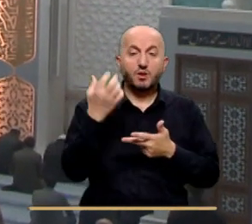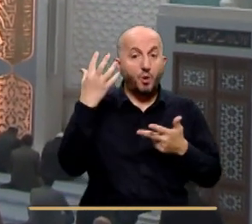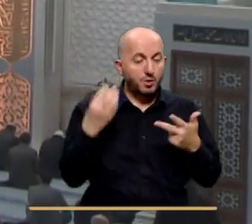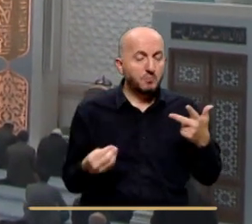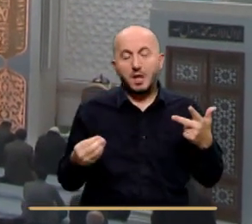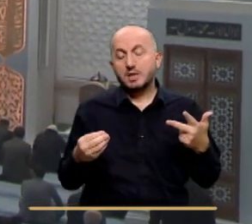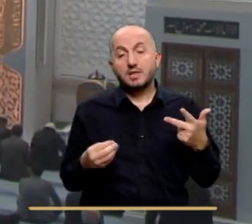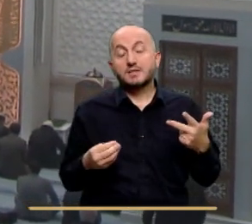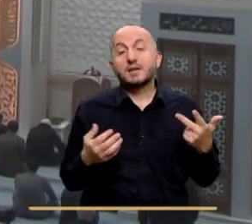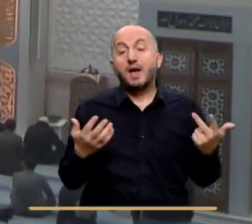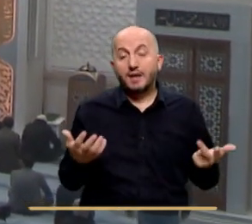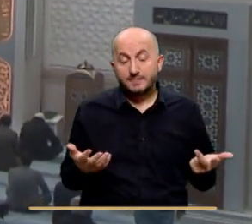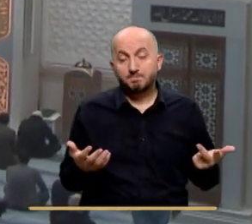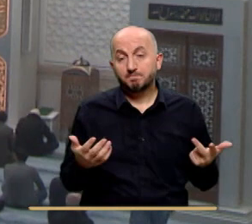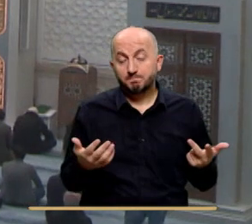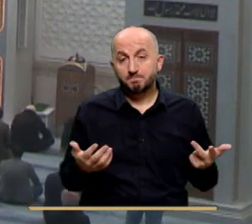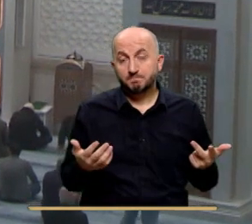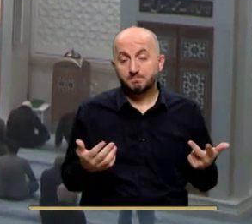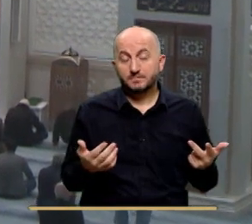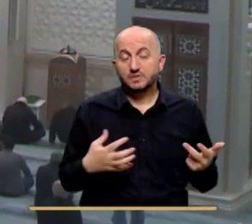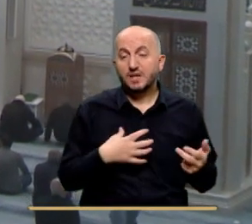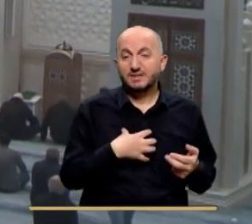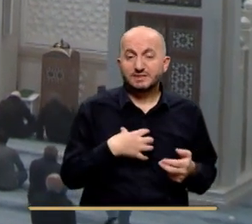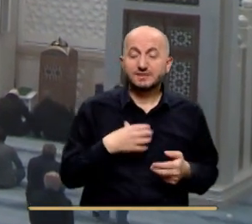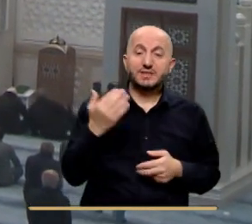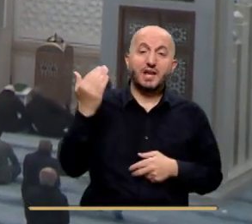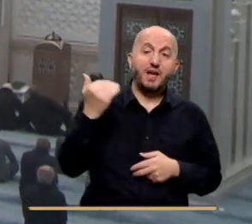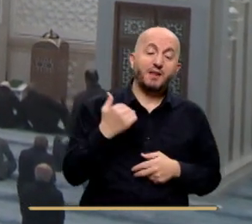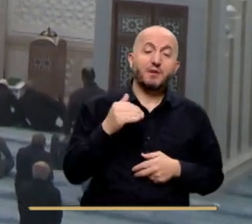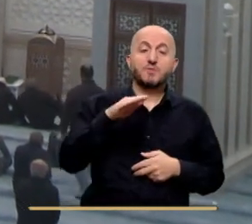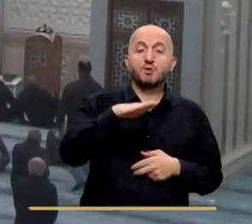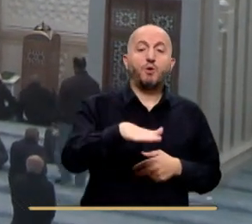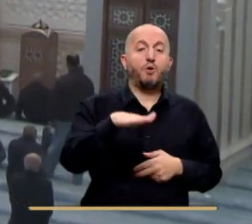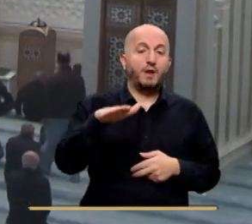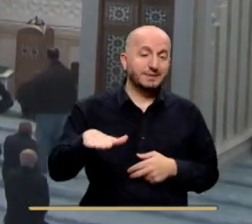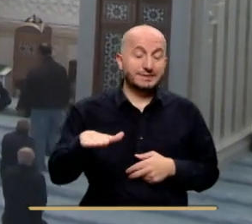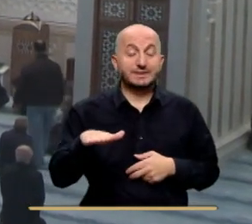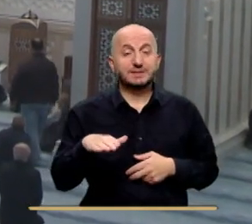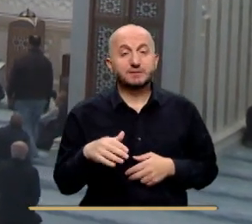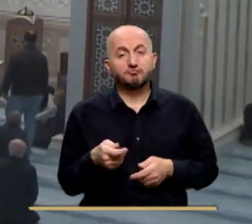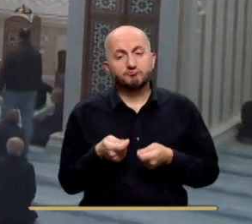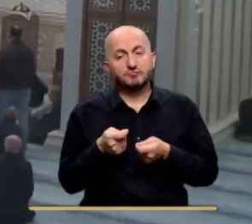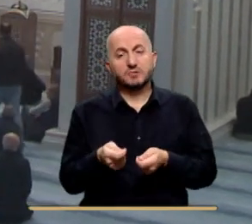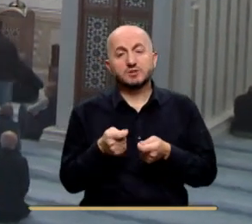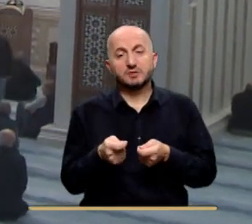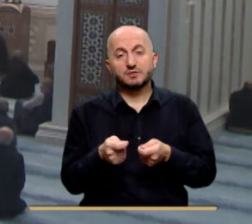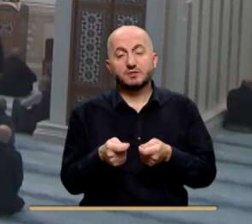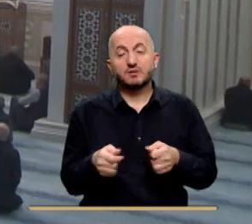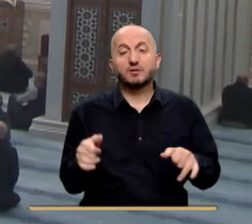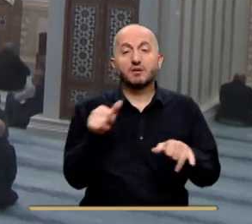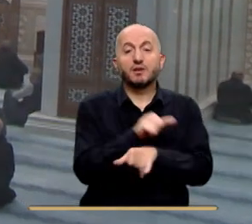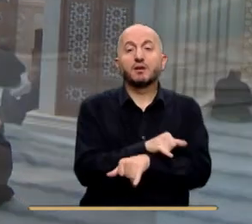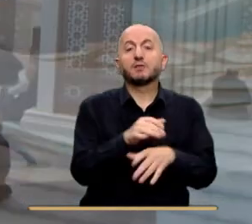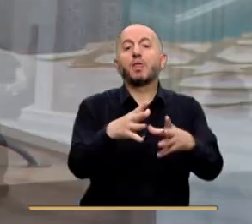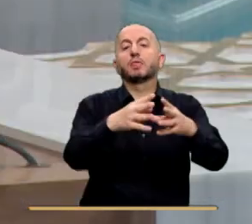olmalı. Yani kendisine gelen bir öğrenciyi yetiştireceği yerde